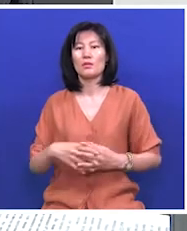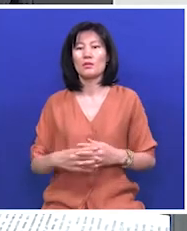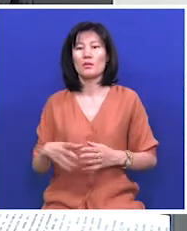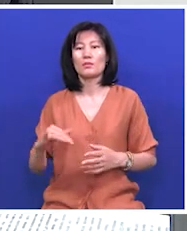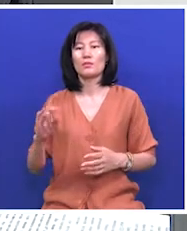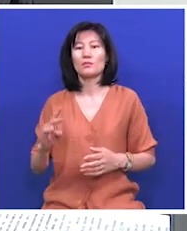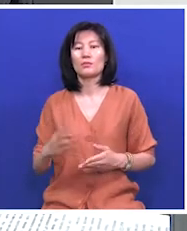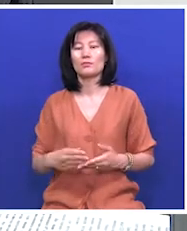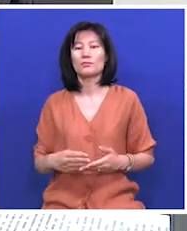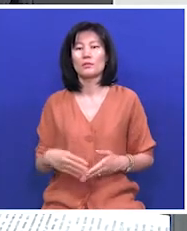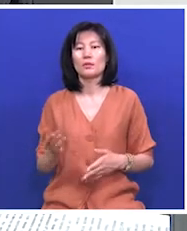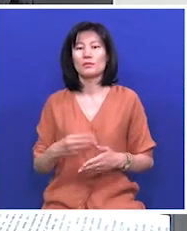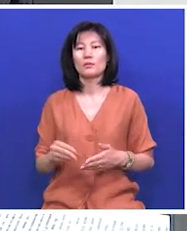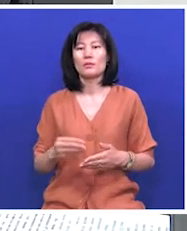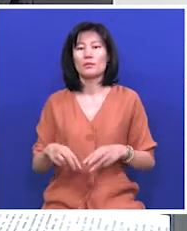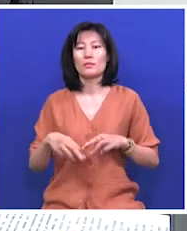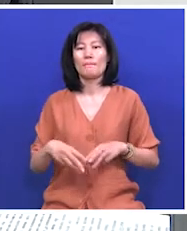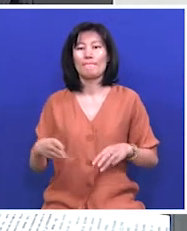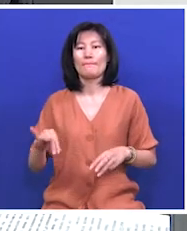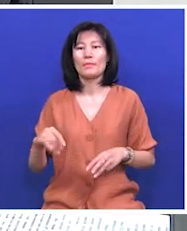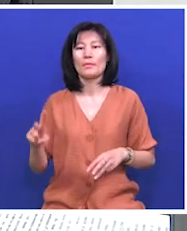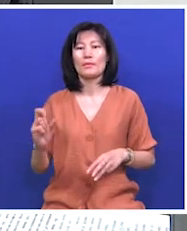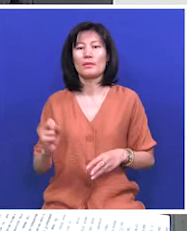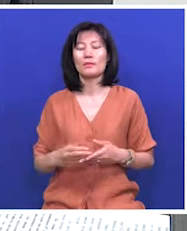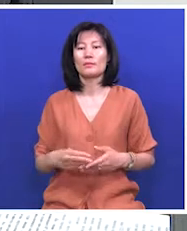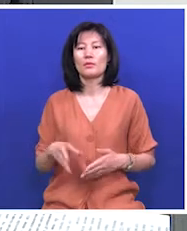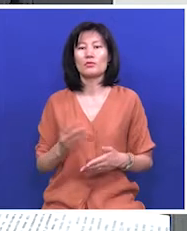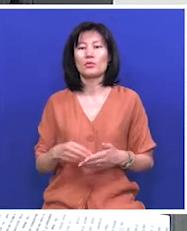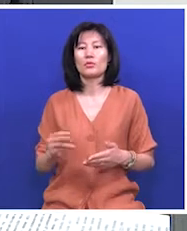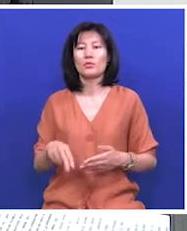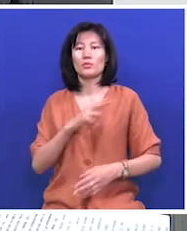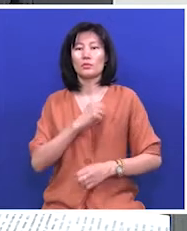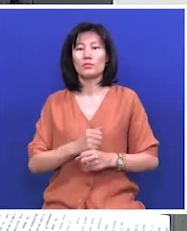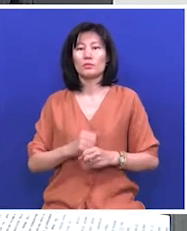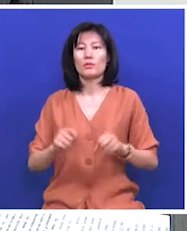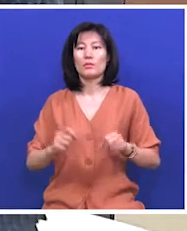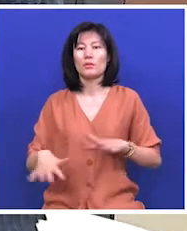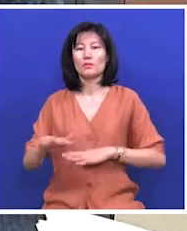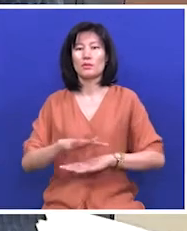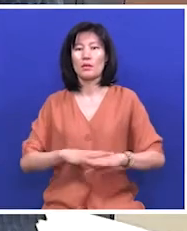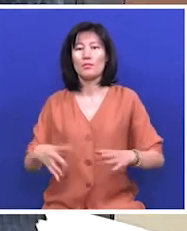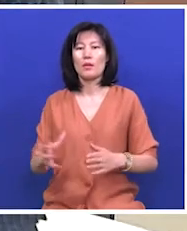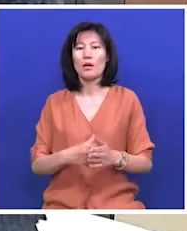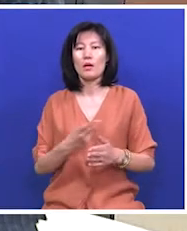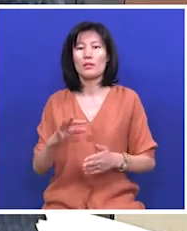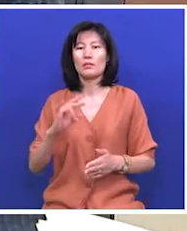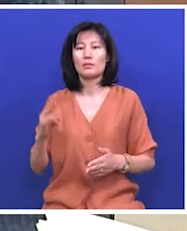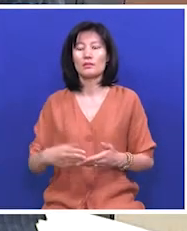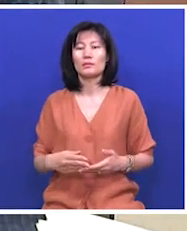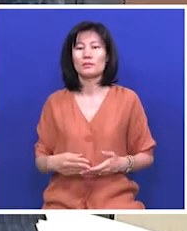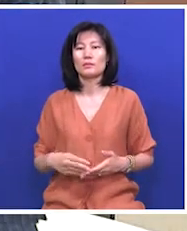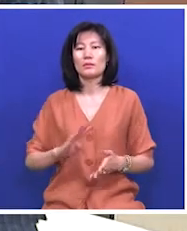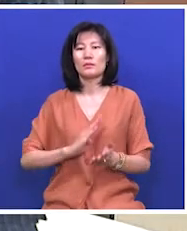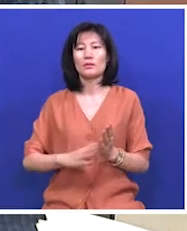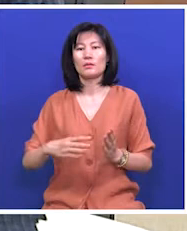ауыл шаруашылық тауар өндірушілер сатып алған минералды тыңайтқыштарға субсидия төлеу жұмыстары жүргізілуде. Жалпы алған ауыл шаруашылық